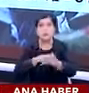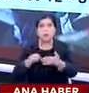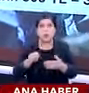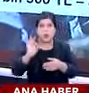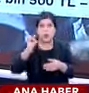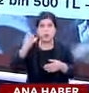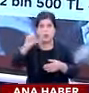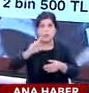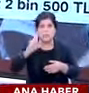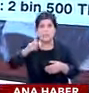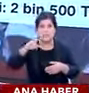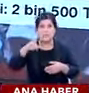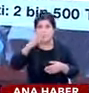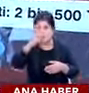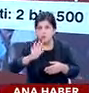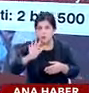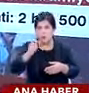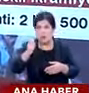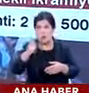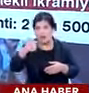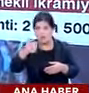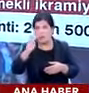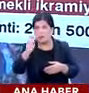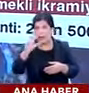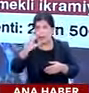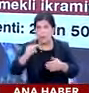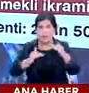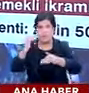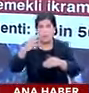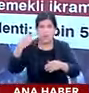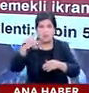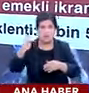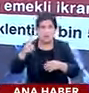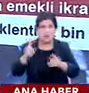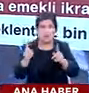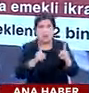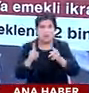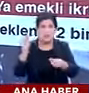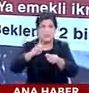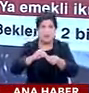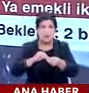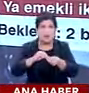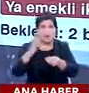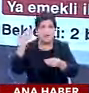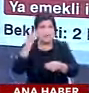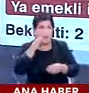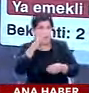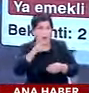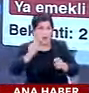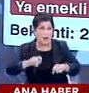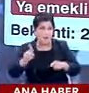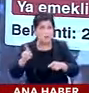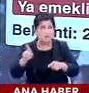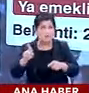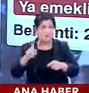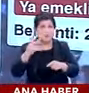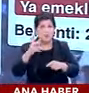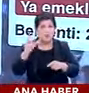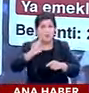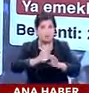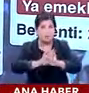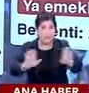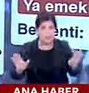ocakta 8.500-600 TL yükseldi Erdoğan arazam sinyali vermişti izlediniz aradan 3